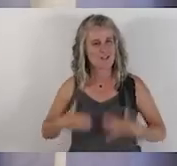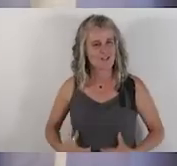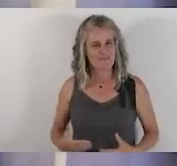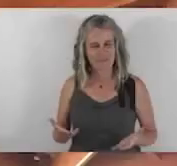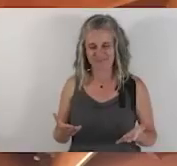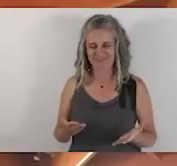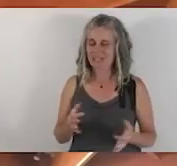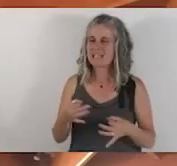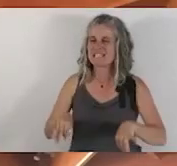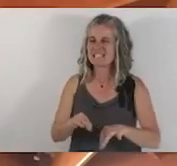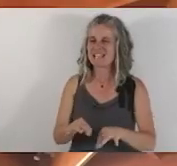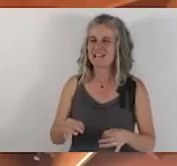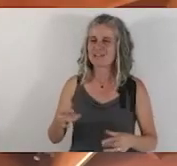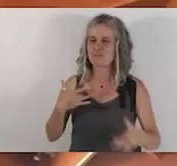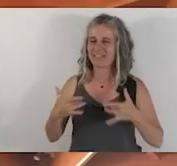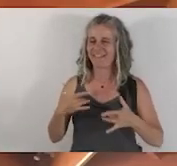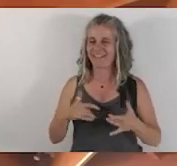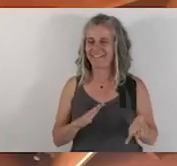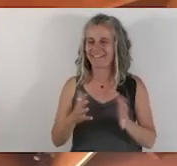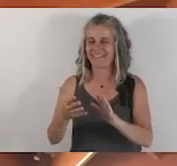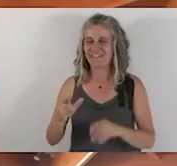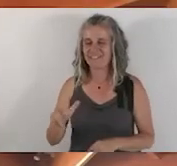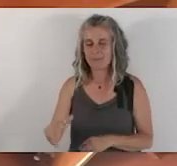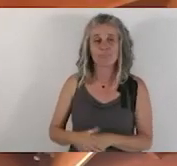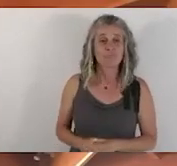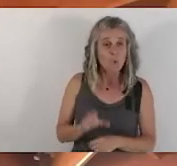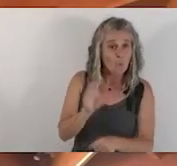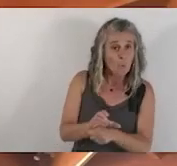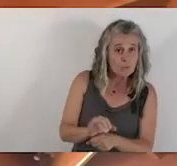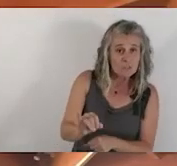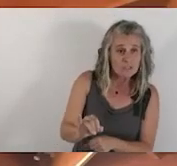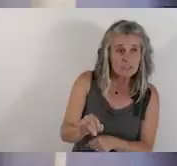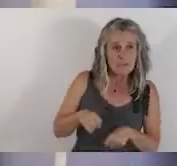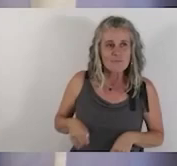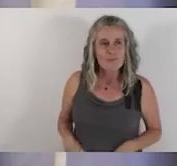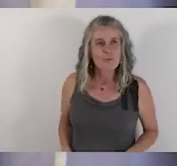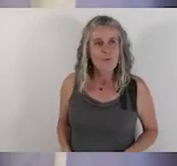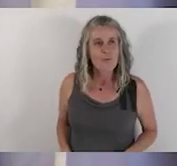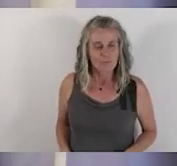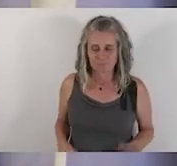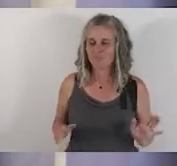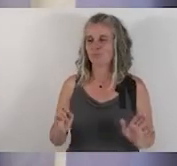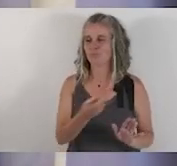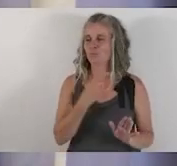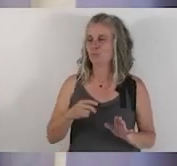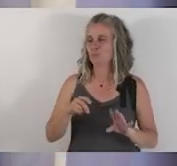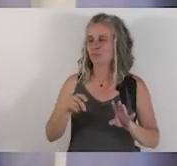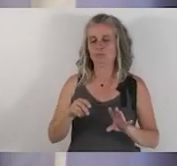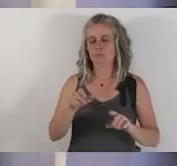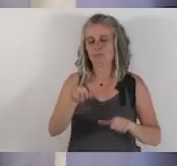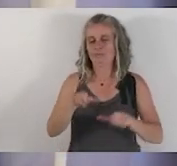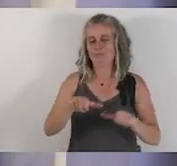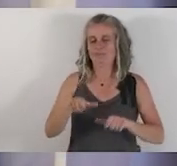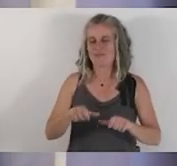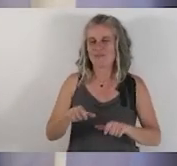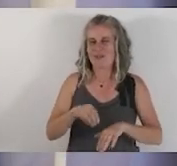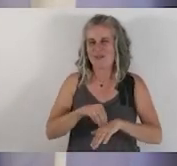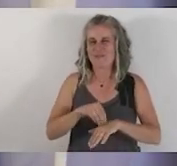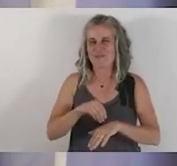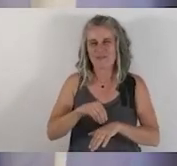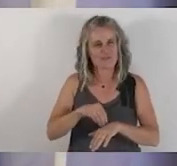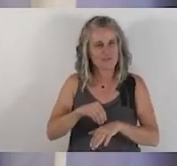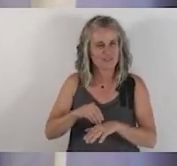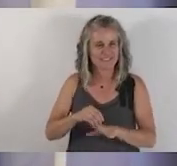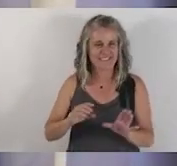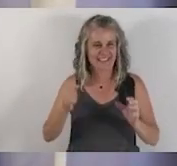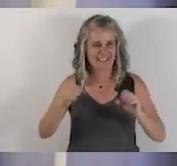contre, des abstentions? Avis favorable du Conseil. Monsieur Kahn, vous êtes encore à l'épreuve.